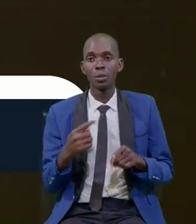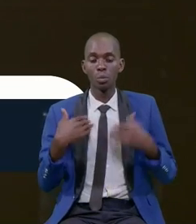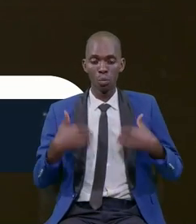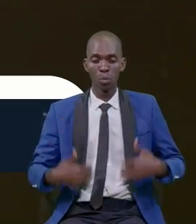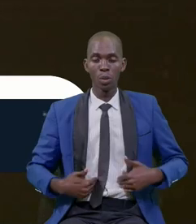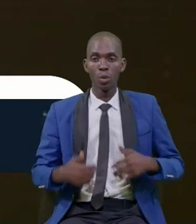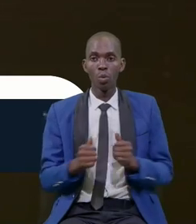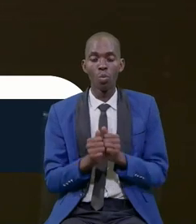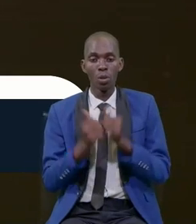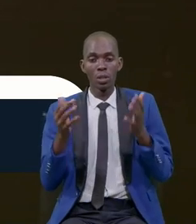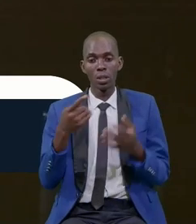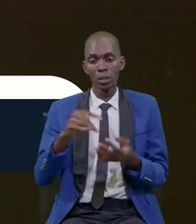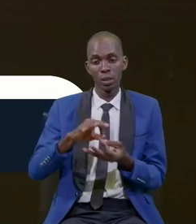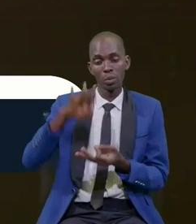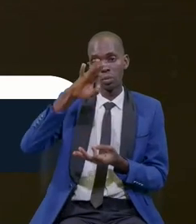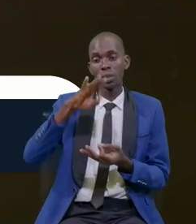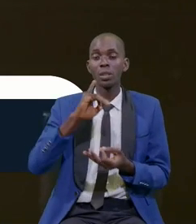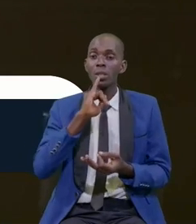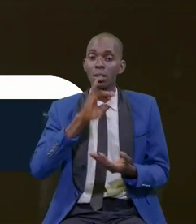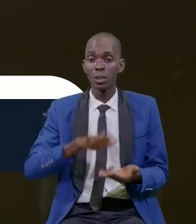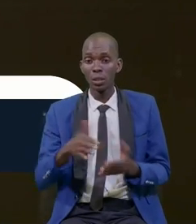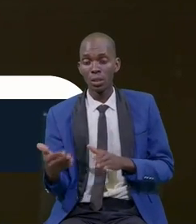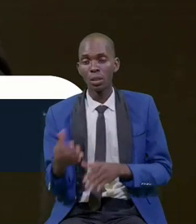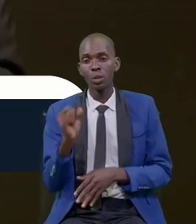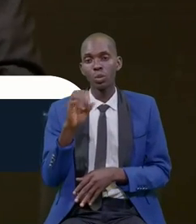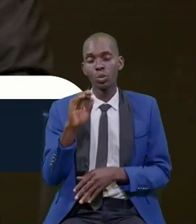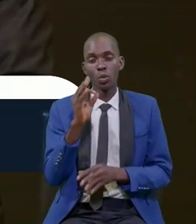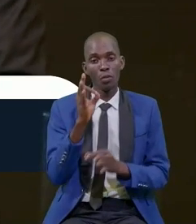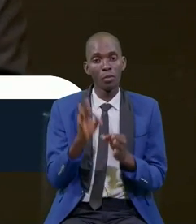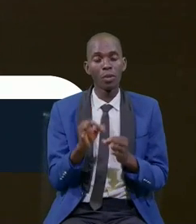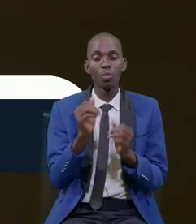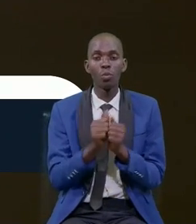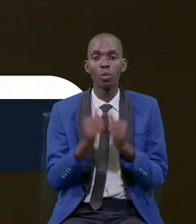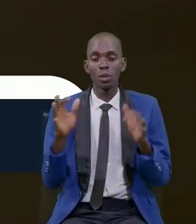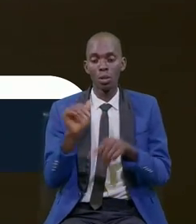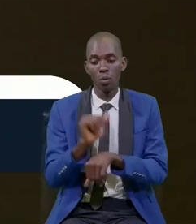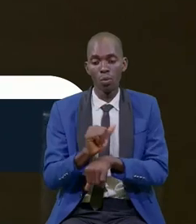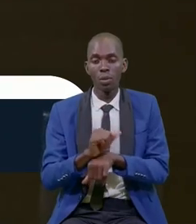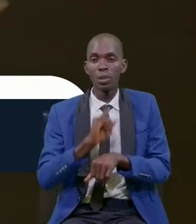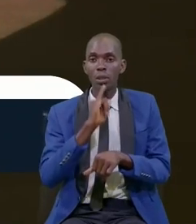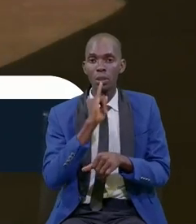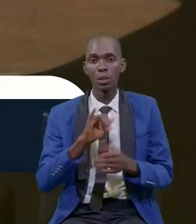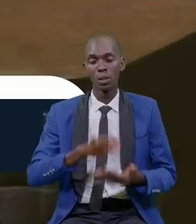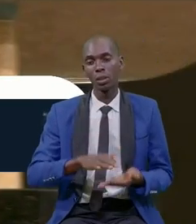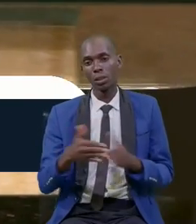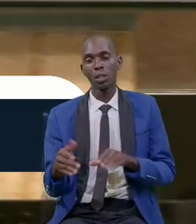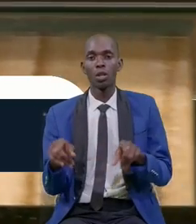est mort, de même la foi sans les œuvres est